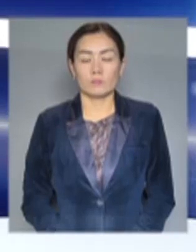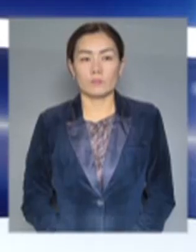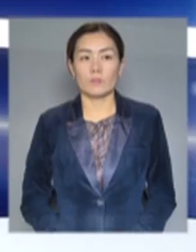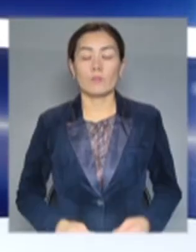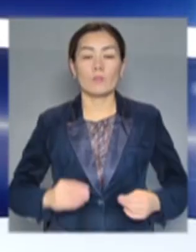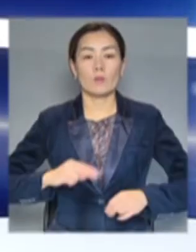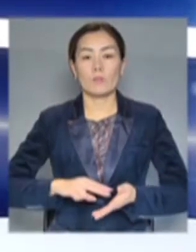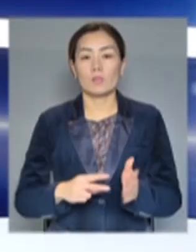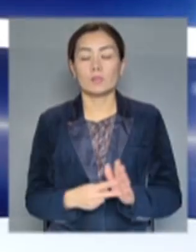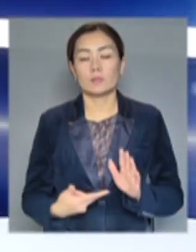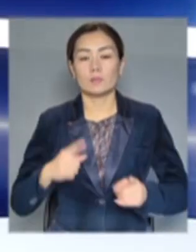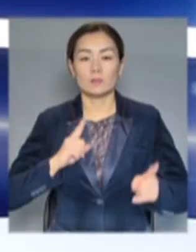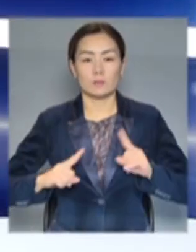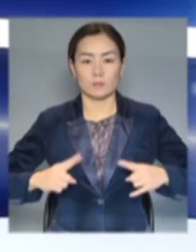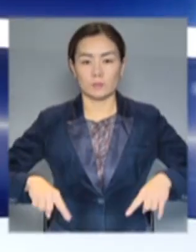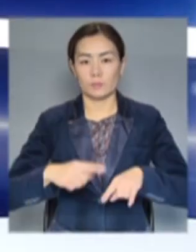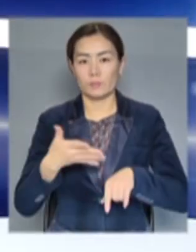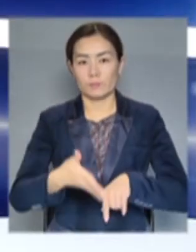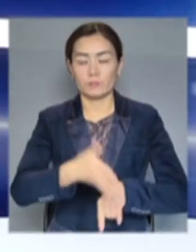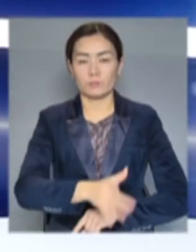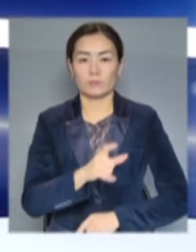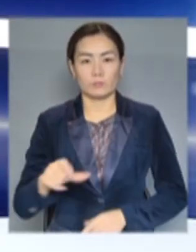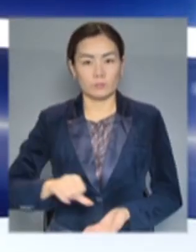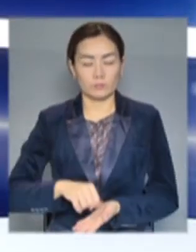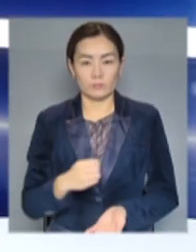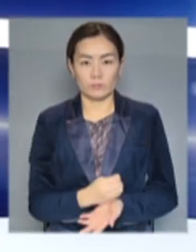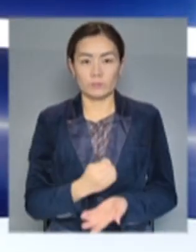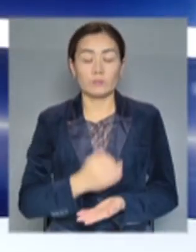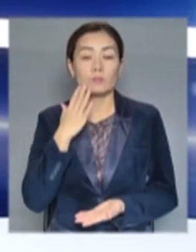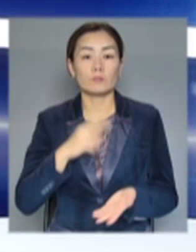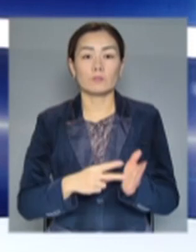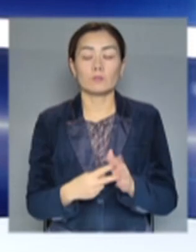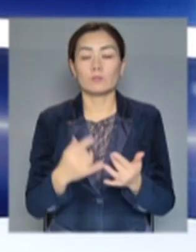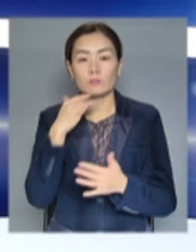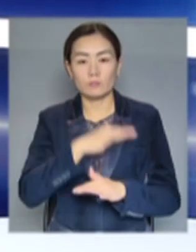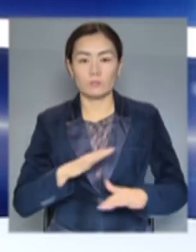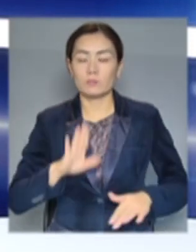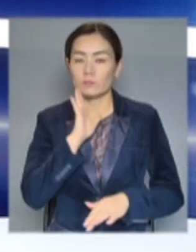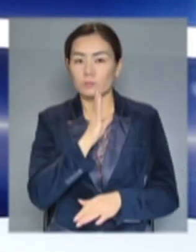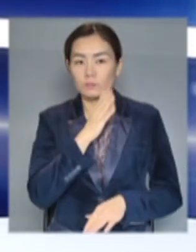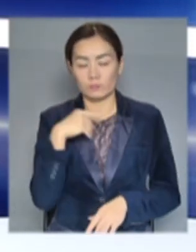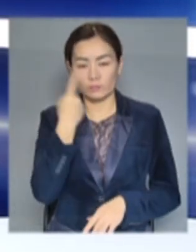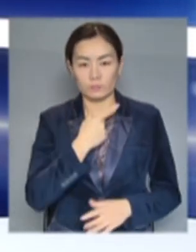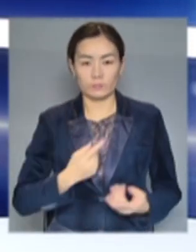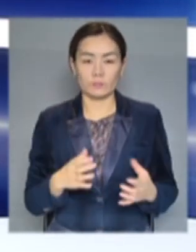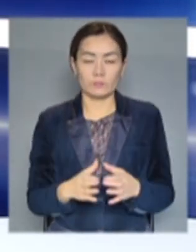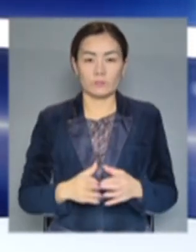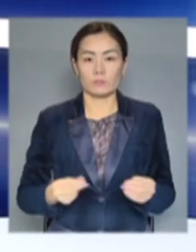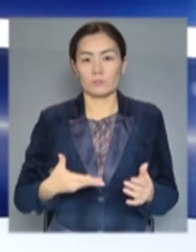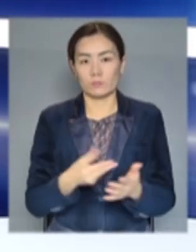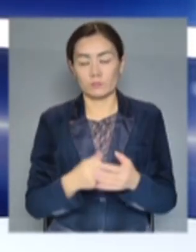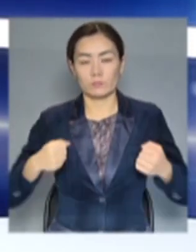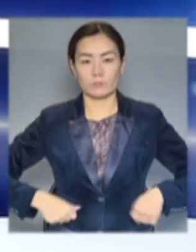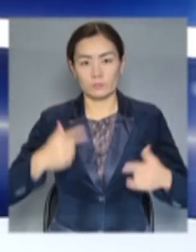Барысыз қоғам жобасы аясында семинар өтті. Оған 5000-ға жуық адам қатысты. Жобаның мақсаты көп балалы аналар мен жеке кәсіпкерлердің қаржылық